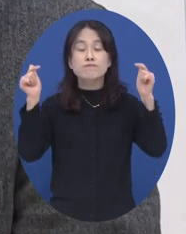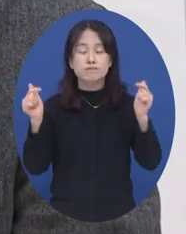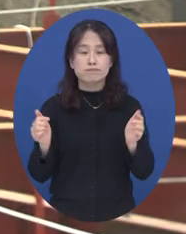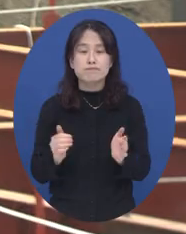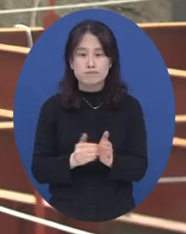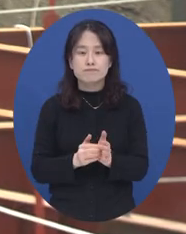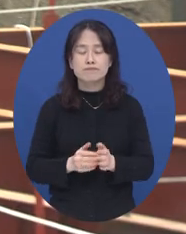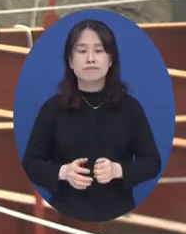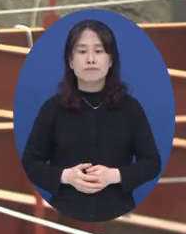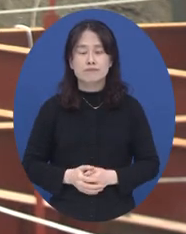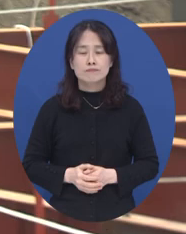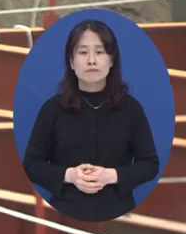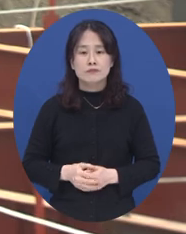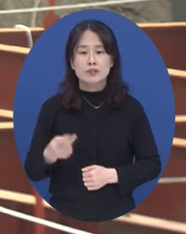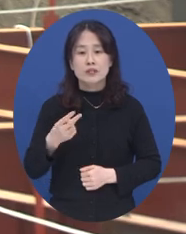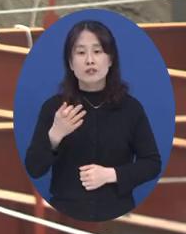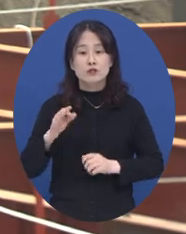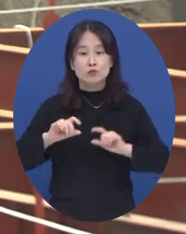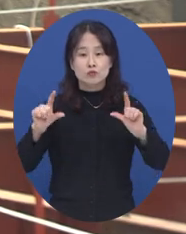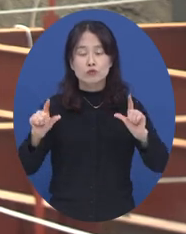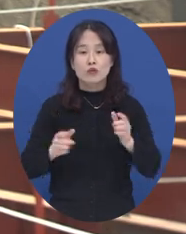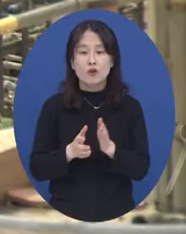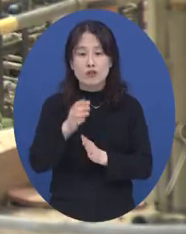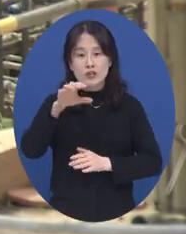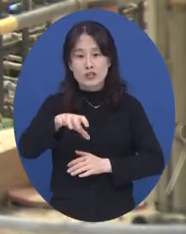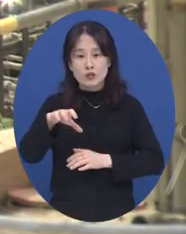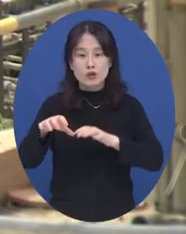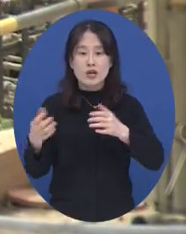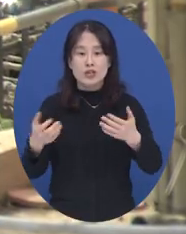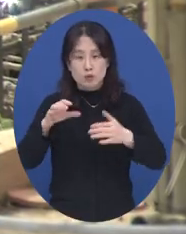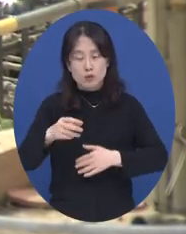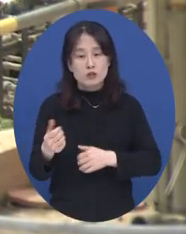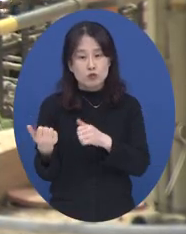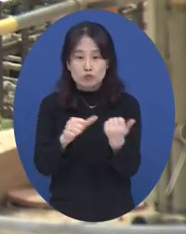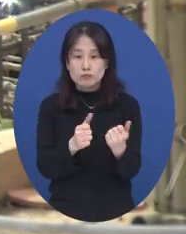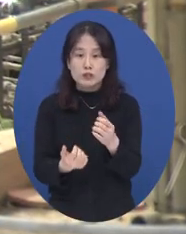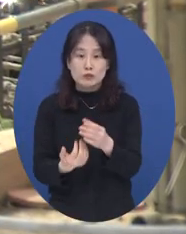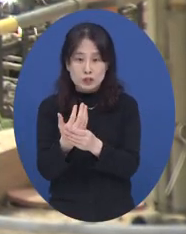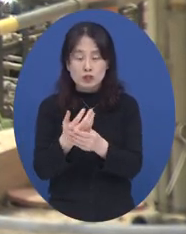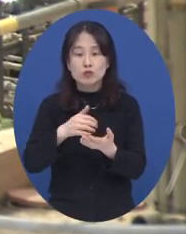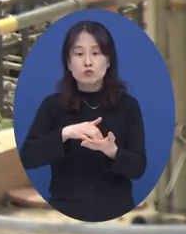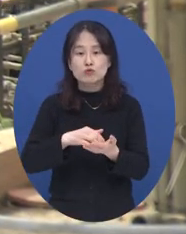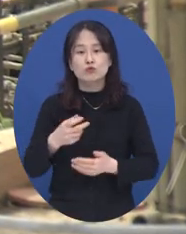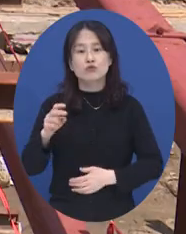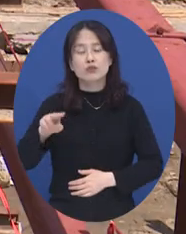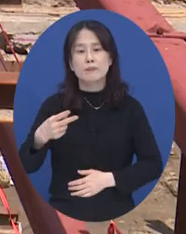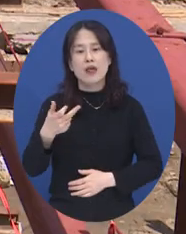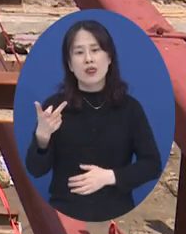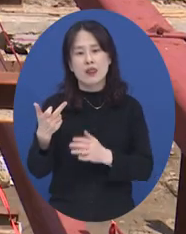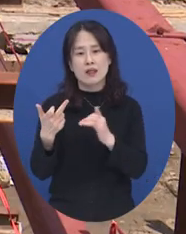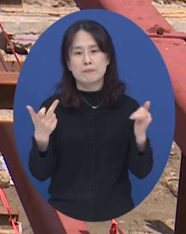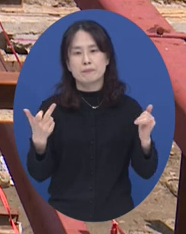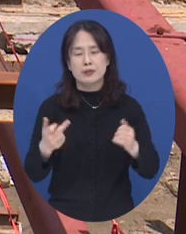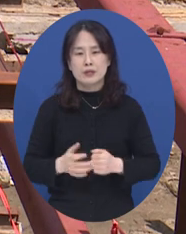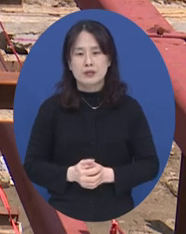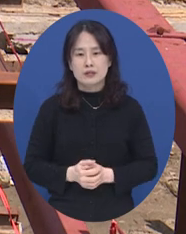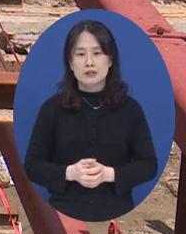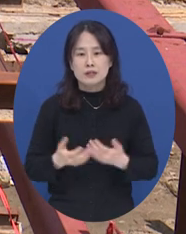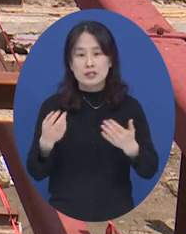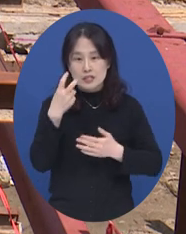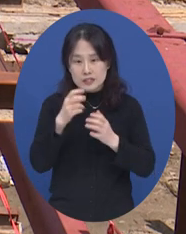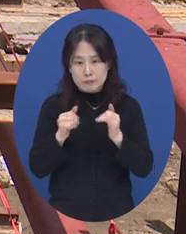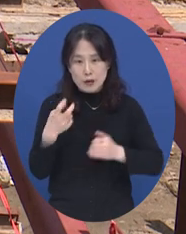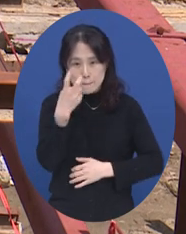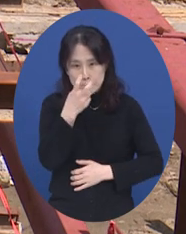되겠는데 2019년 돈의 일터에서 숨진 사망자 는 200 17 며 노동 안전 지킴이가